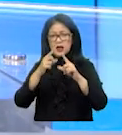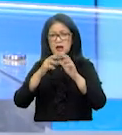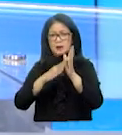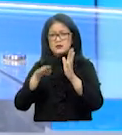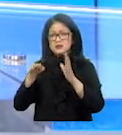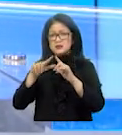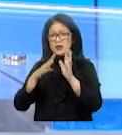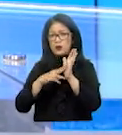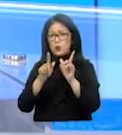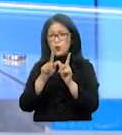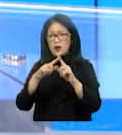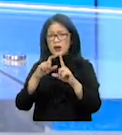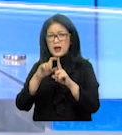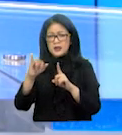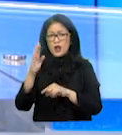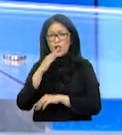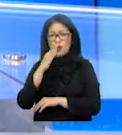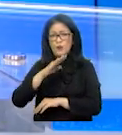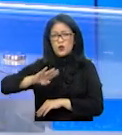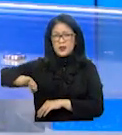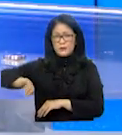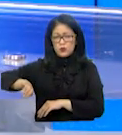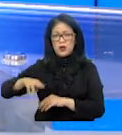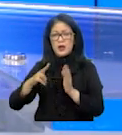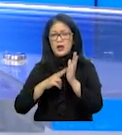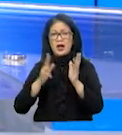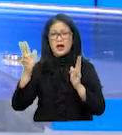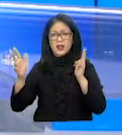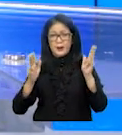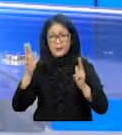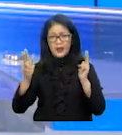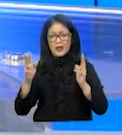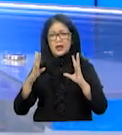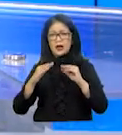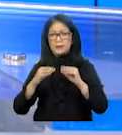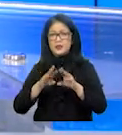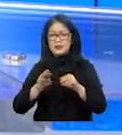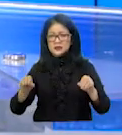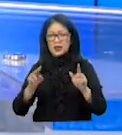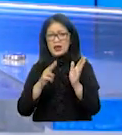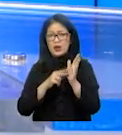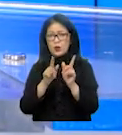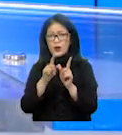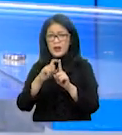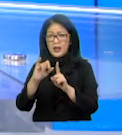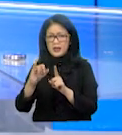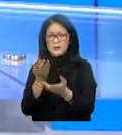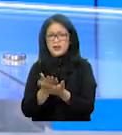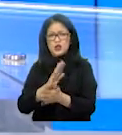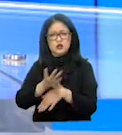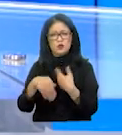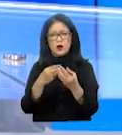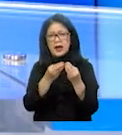Universitas Hamzan Wadi, Lombok Timur, Nusa Tenggara Barat. Dalam rakernas ini, NWDI meminta seluruh kader untuk bersinergi